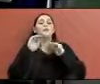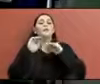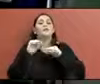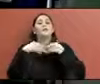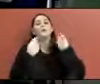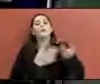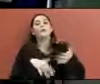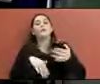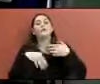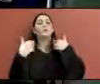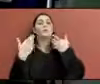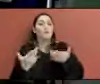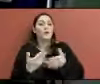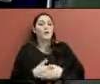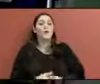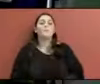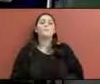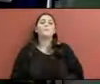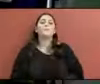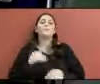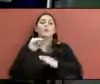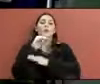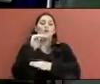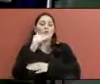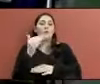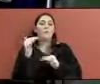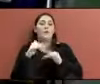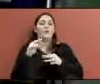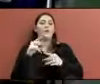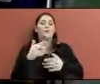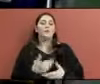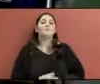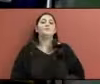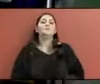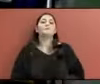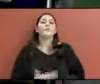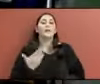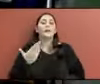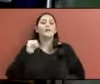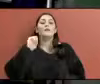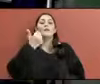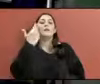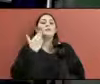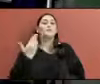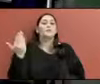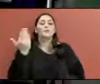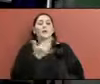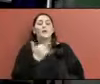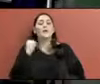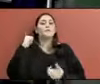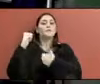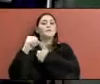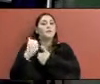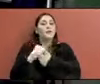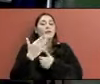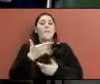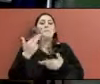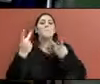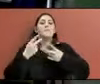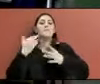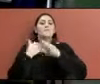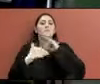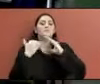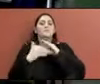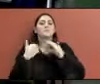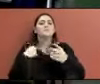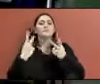verdikten sonra yaşam geliyor. Evet değerli izleyiciler, tekrar mesajlar yağıyor.